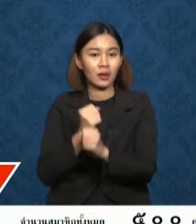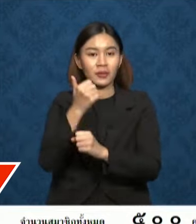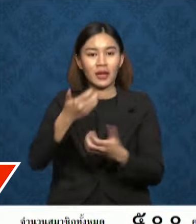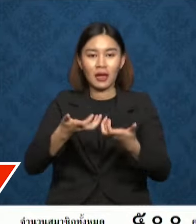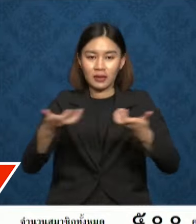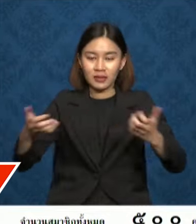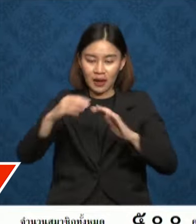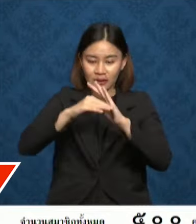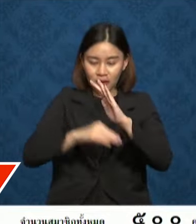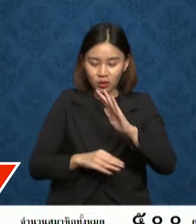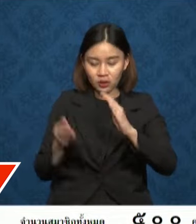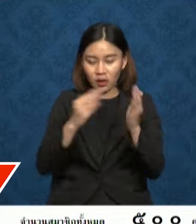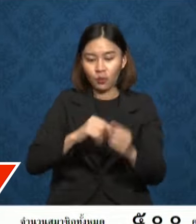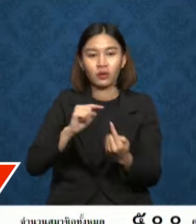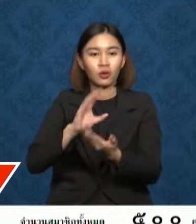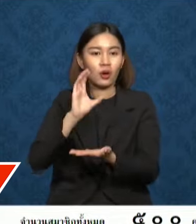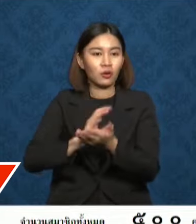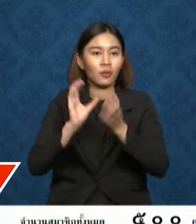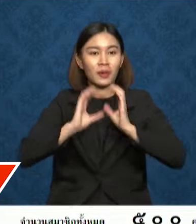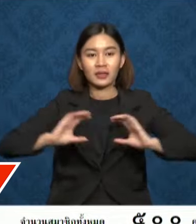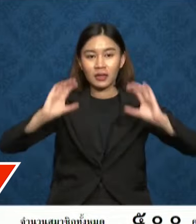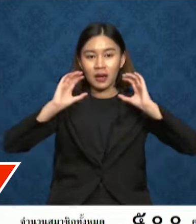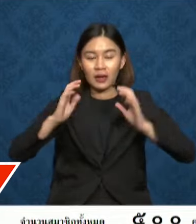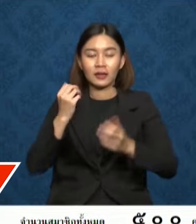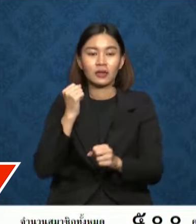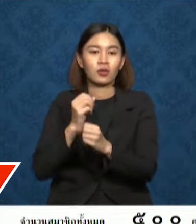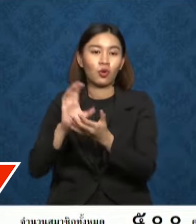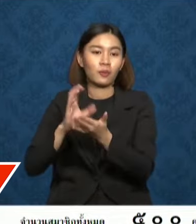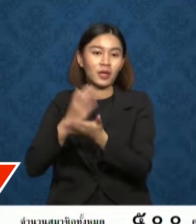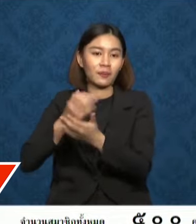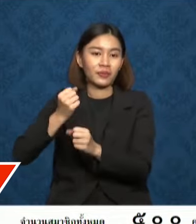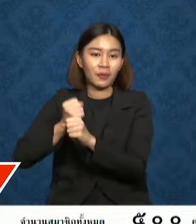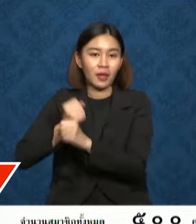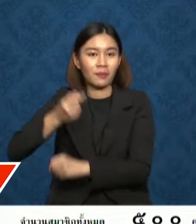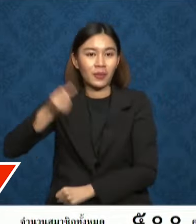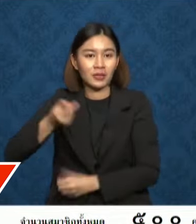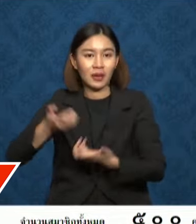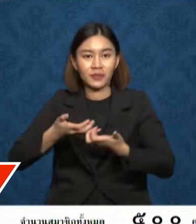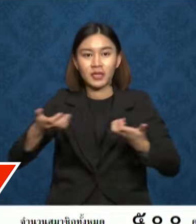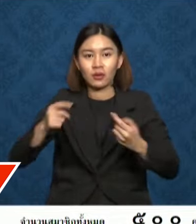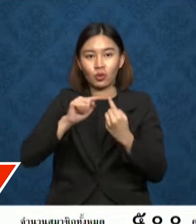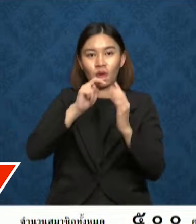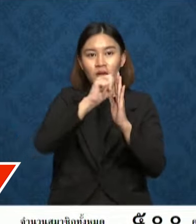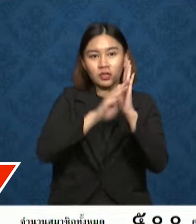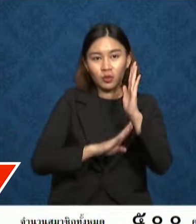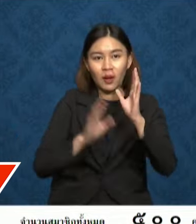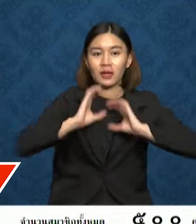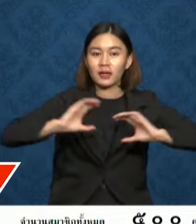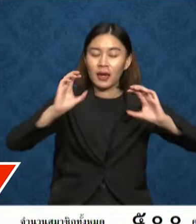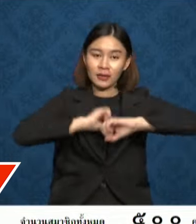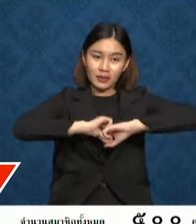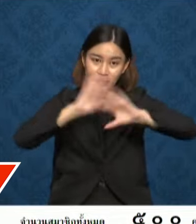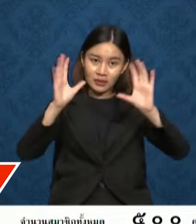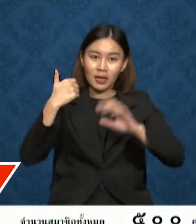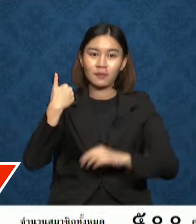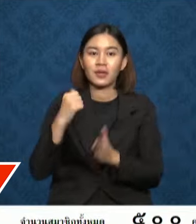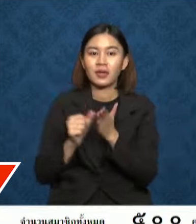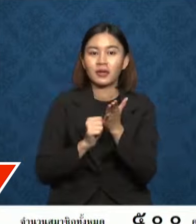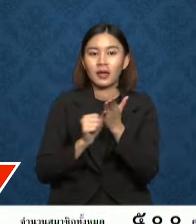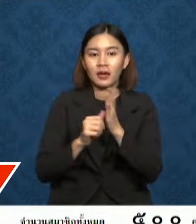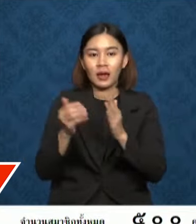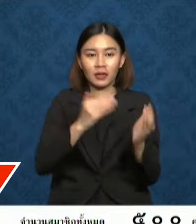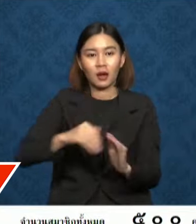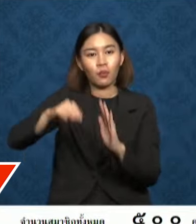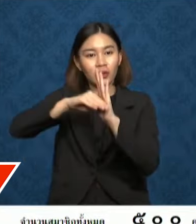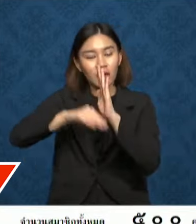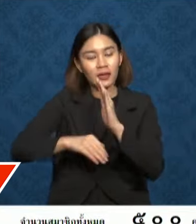ยกกบวนการจัดทำงบประมาณของงบราชการ งบงานประจำออกจากงบภารกิจและนโยบายรฐบาใหมคามชดเจนครัเราจะปรบปุงกบน